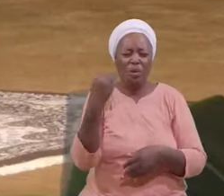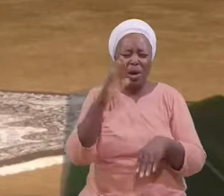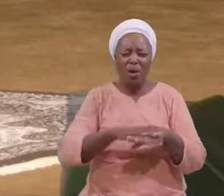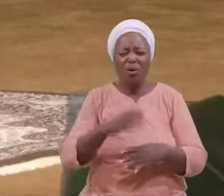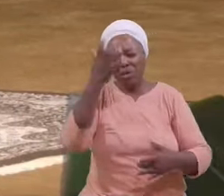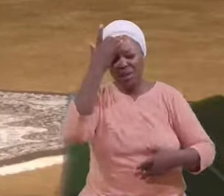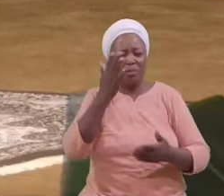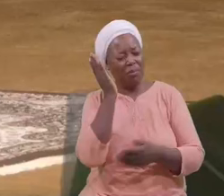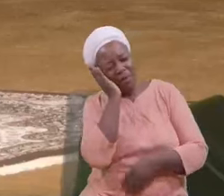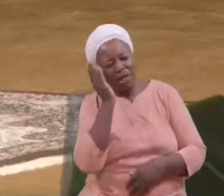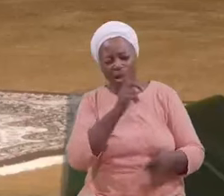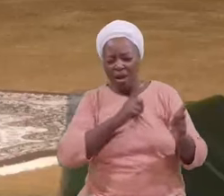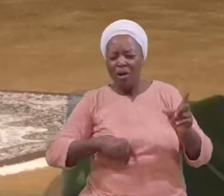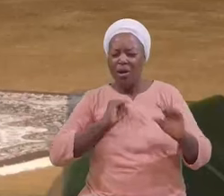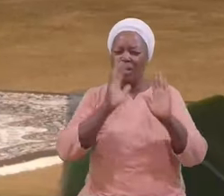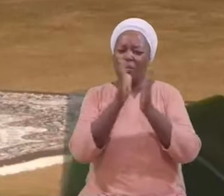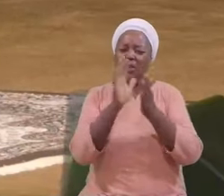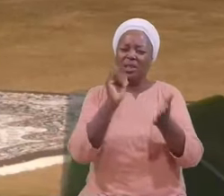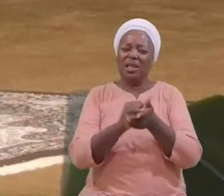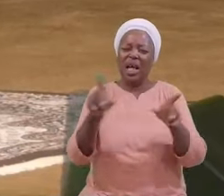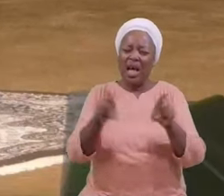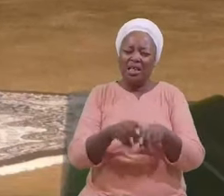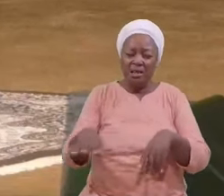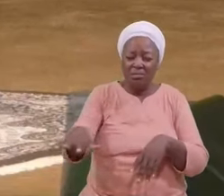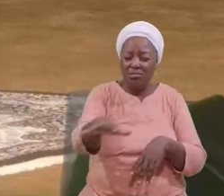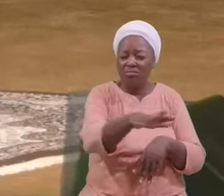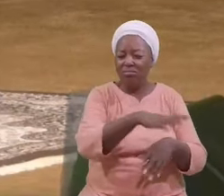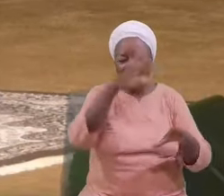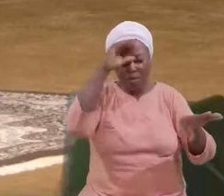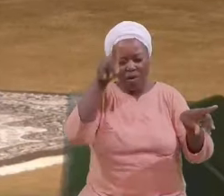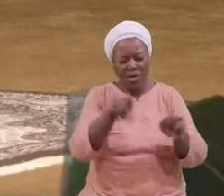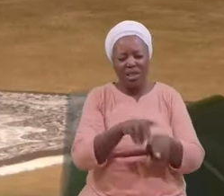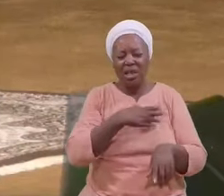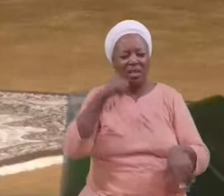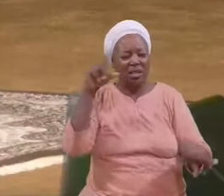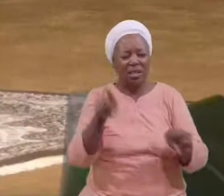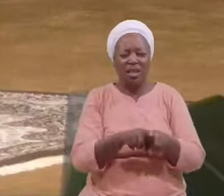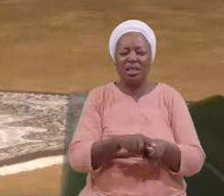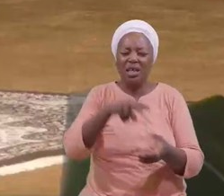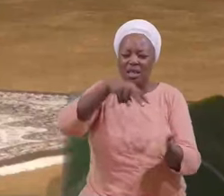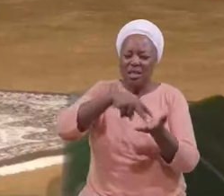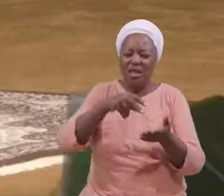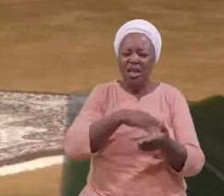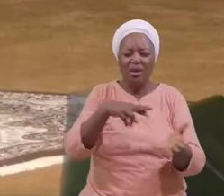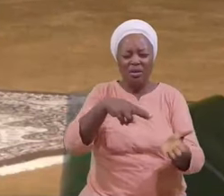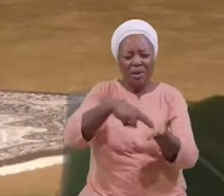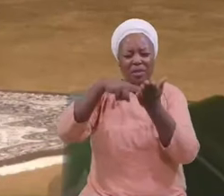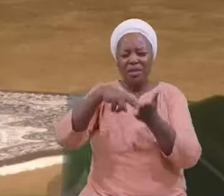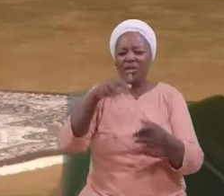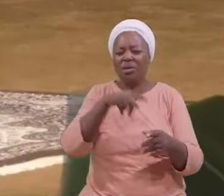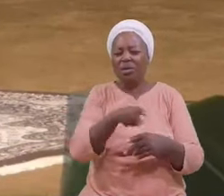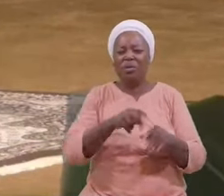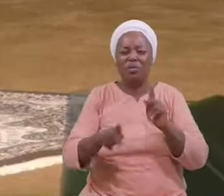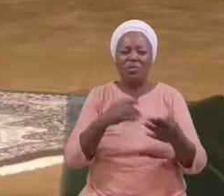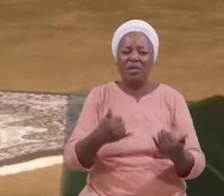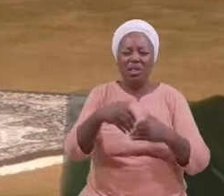maladie, je prie comme ses frères et sœurs se tiennent pour ces gens-là. Ce soir,